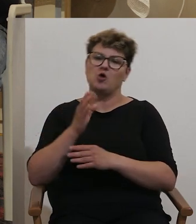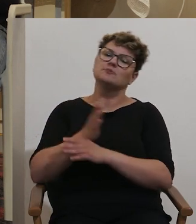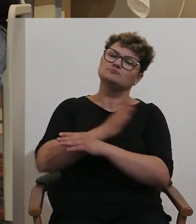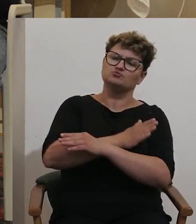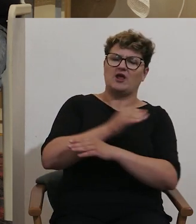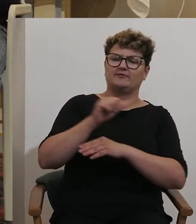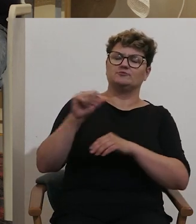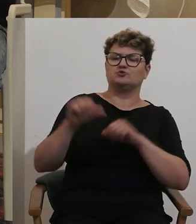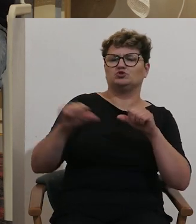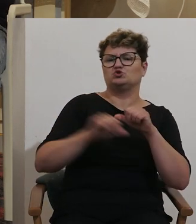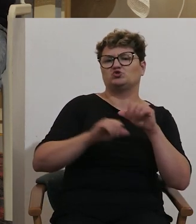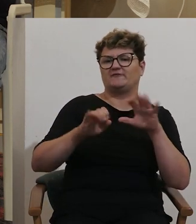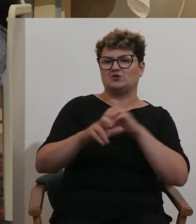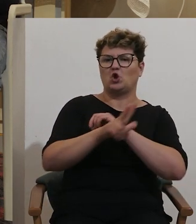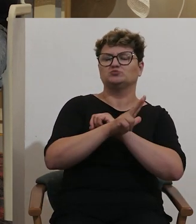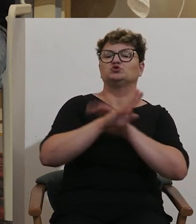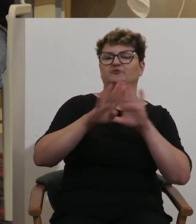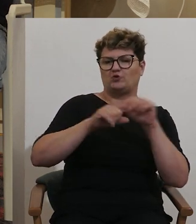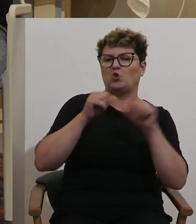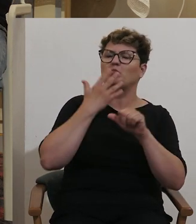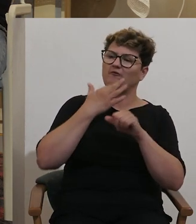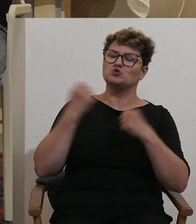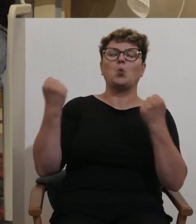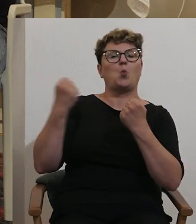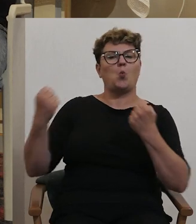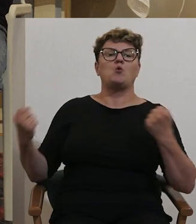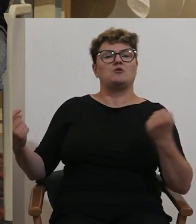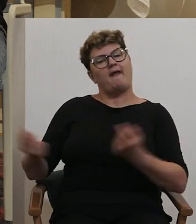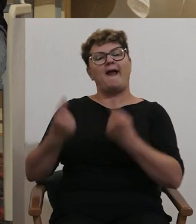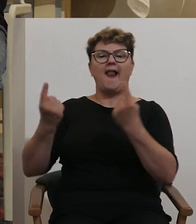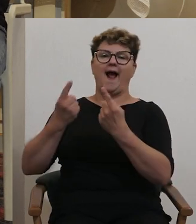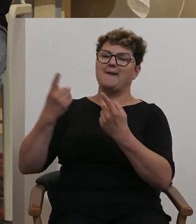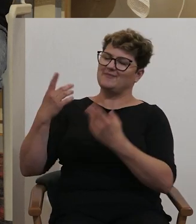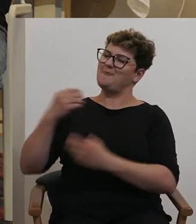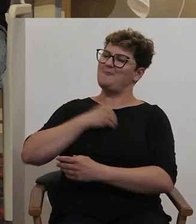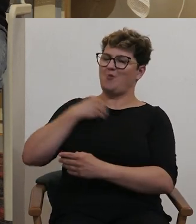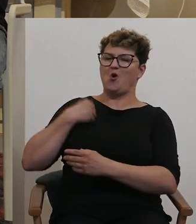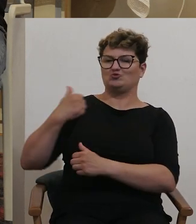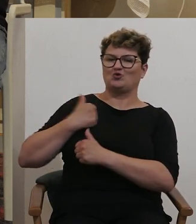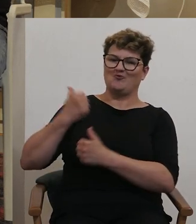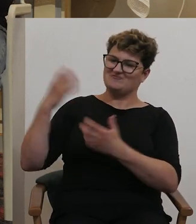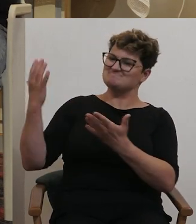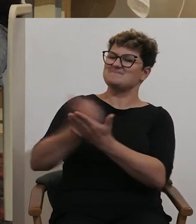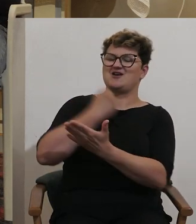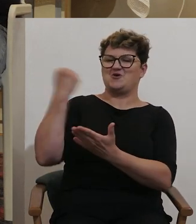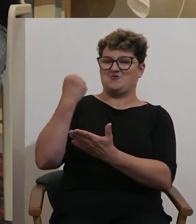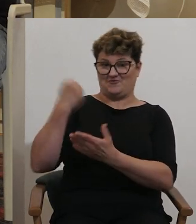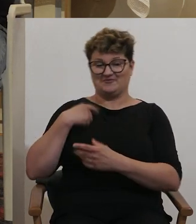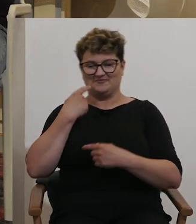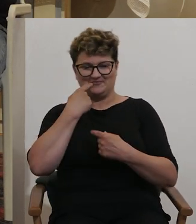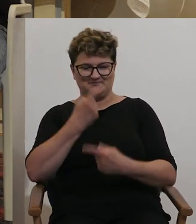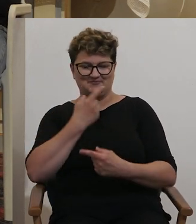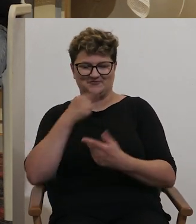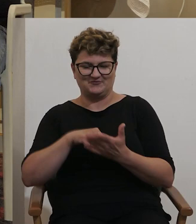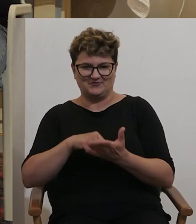była reklamowana i mówiona, że to było wielkie zwycięstwo żołnierza polskiego. Tak jak pani mówiła, zawsze 12